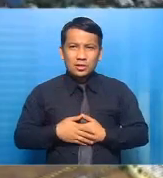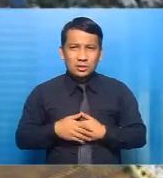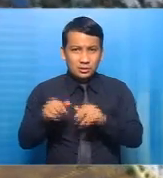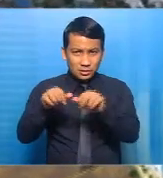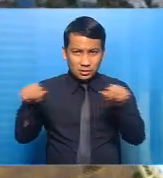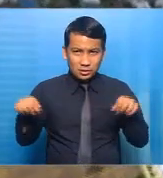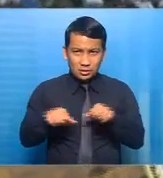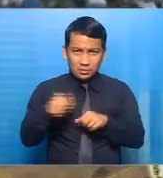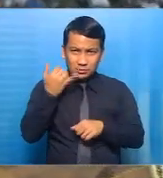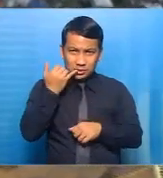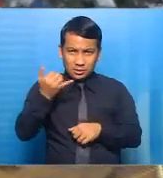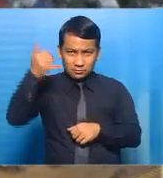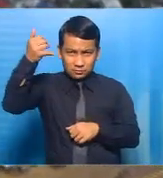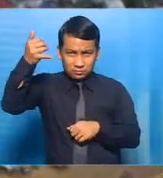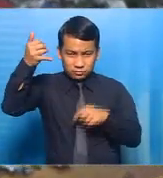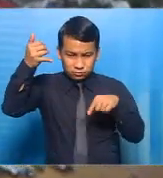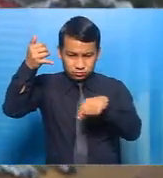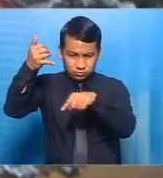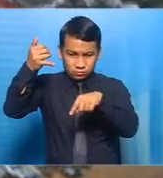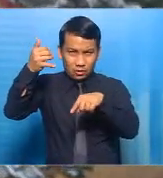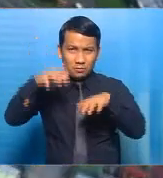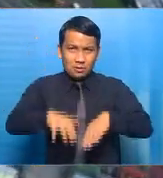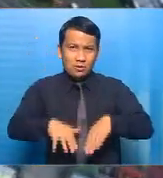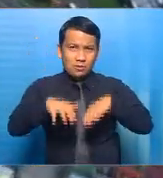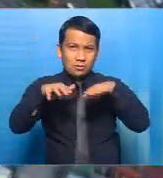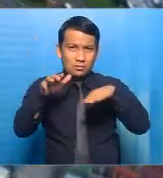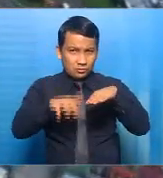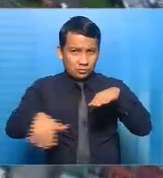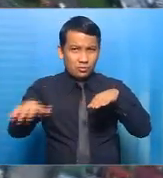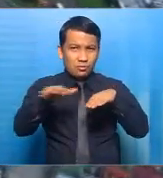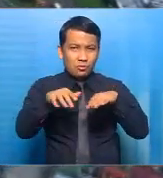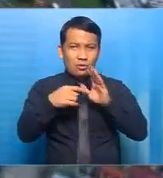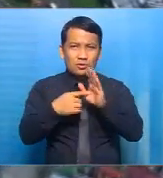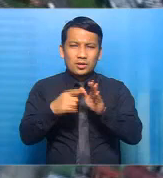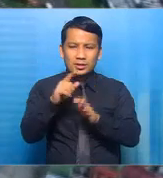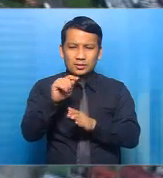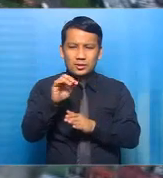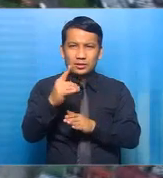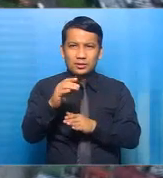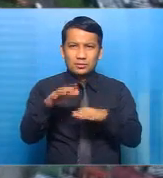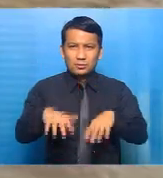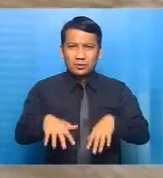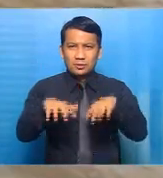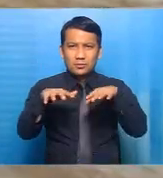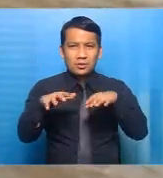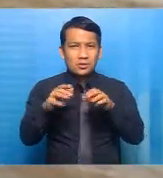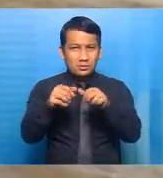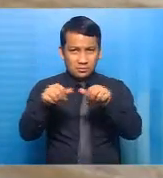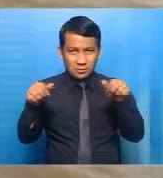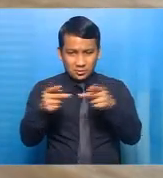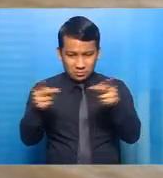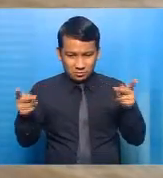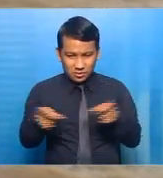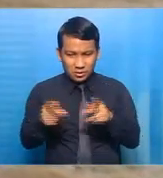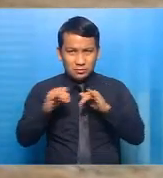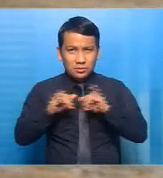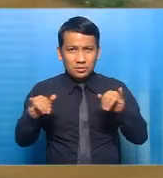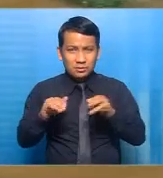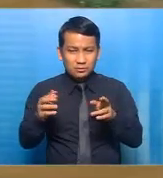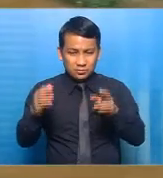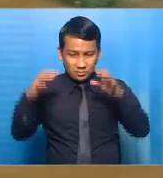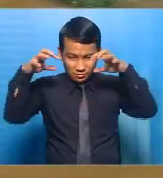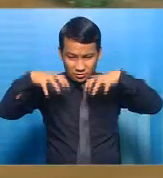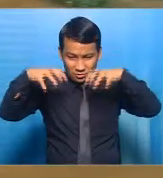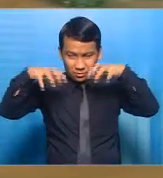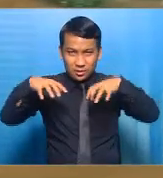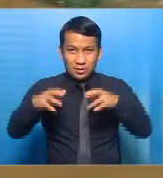aerial photos na ito, makikita na halos malubog sa baha ang buong syudad ng Tandag. Lubog din sa baha ang iba pang lugar dahil kasabay ng pagbuhos ng ulan